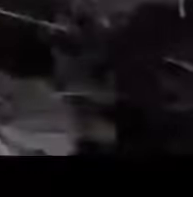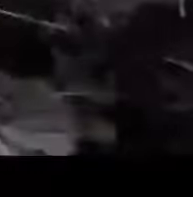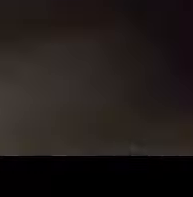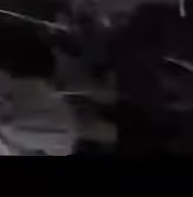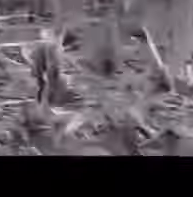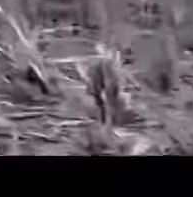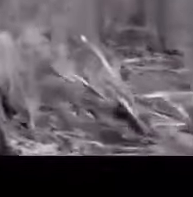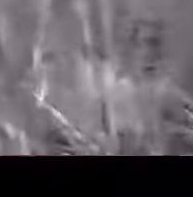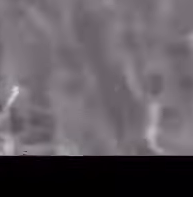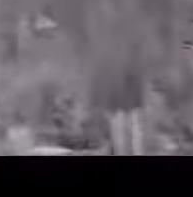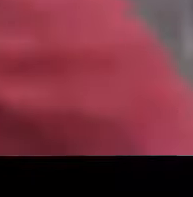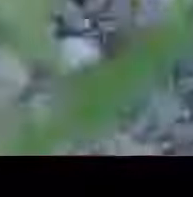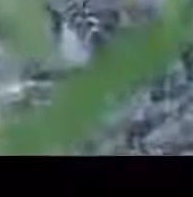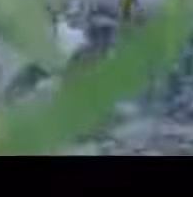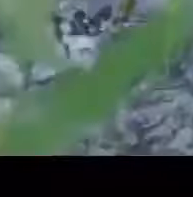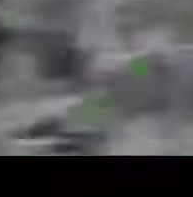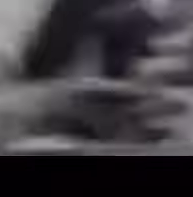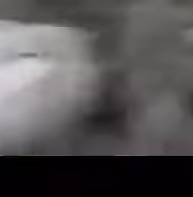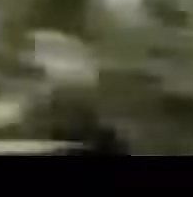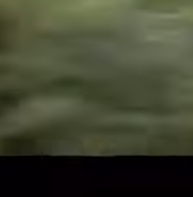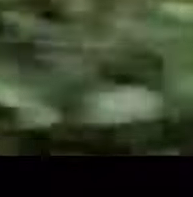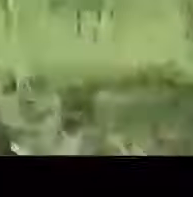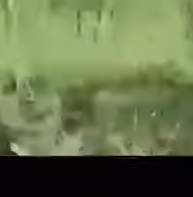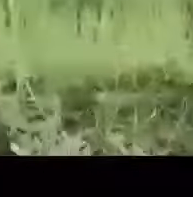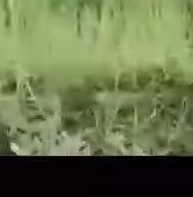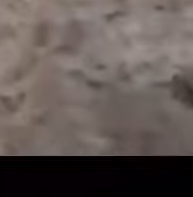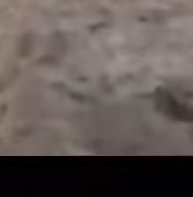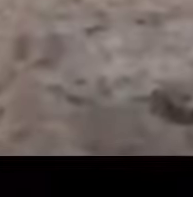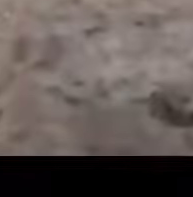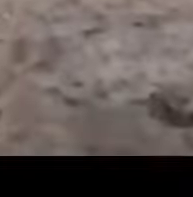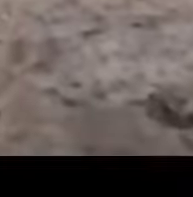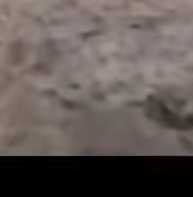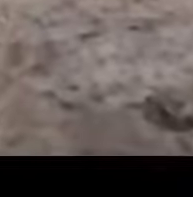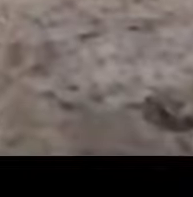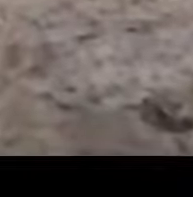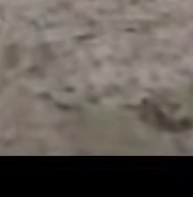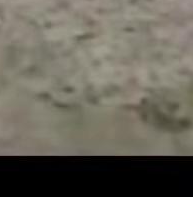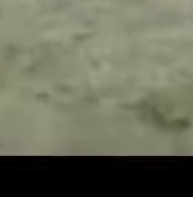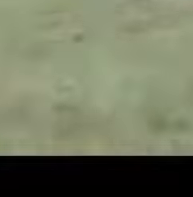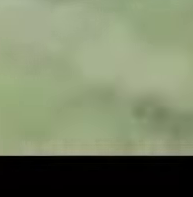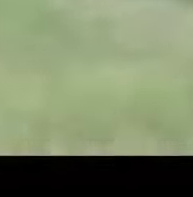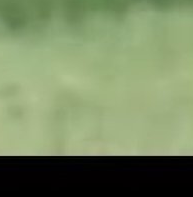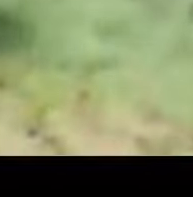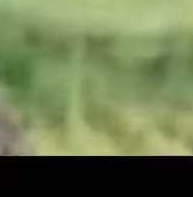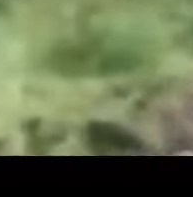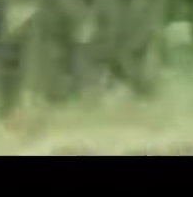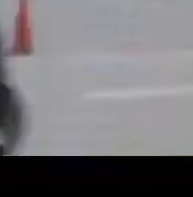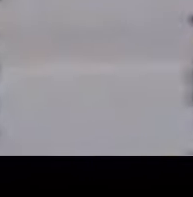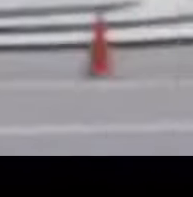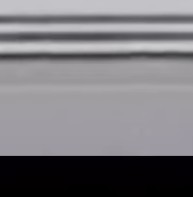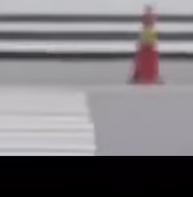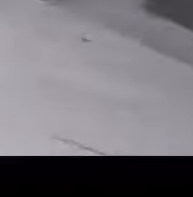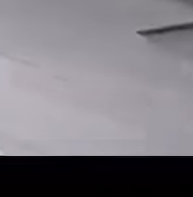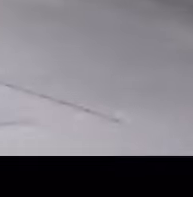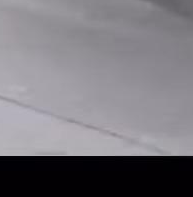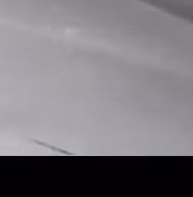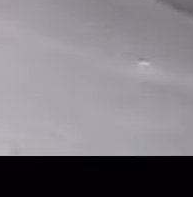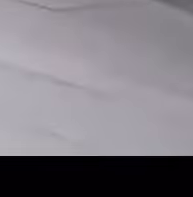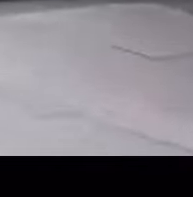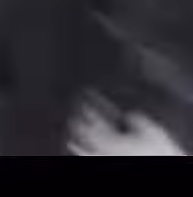mencoblos. Setiap langkah, setiap hari yang kita lalui adalah cerita besar kita. Di sana ada tantangan besar yang harus